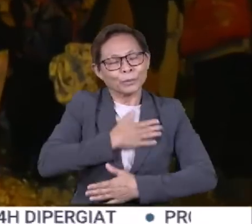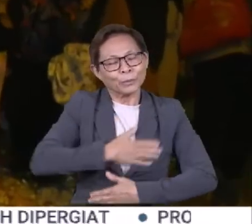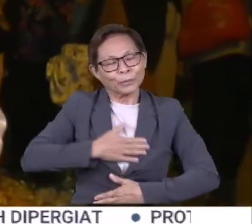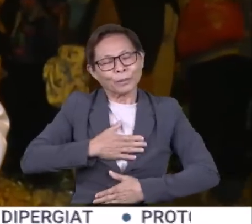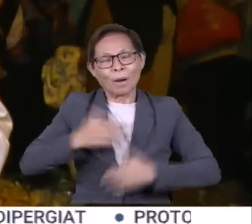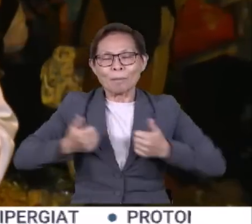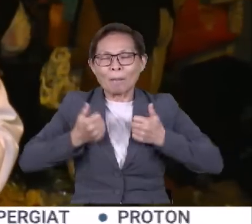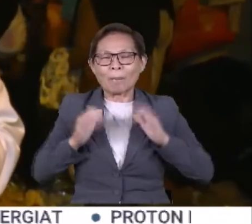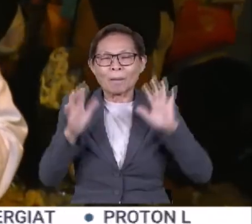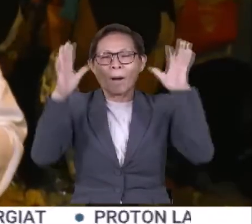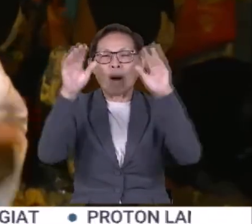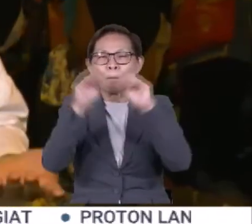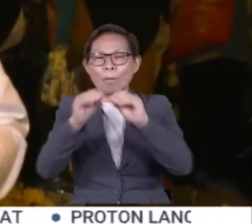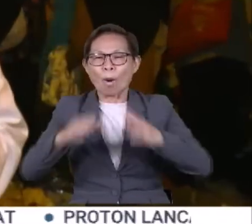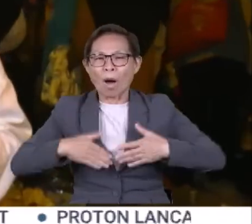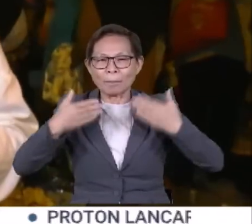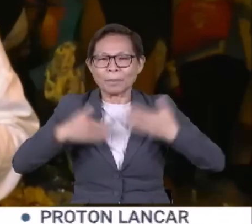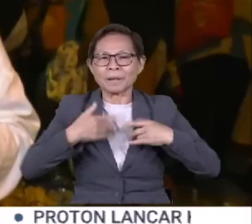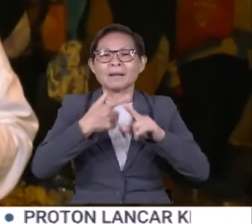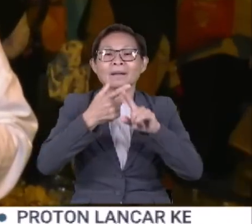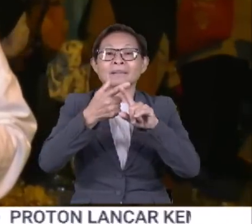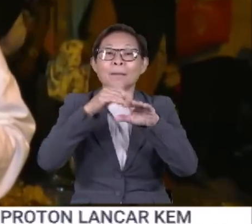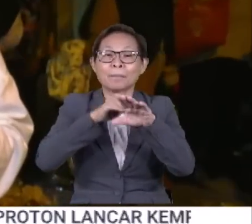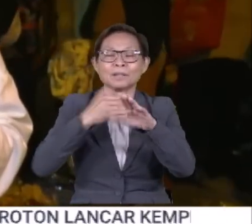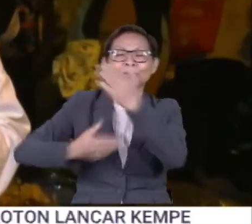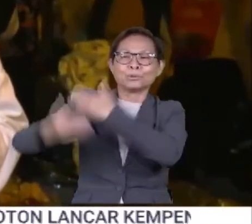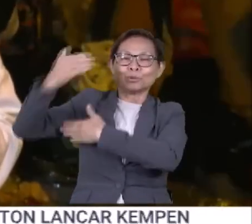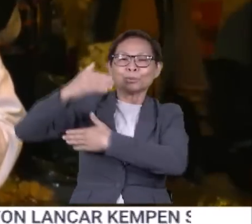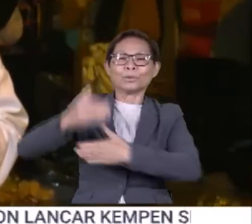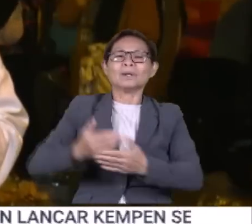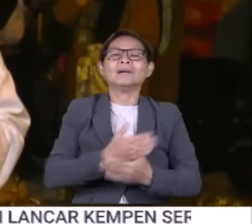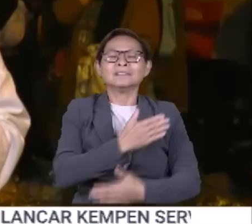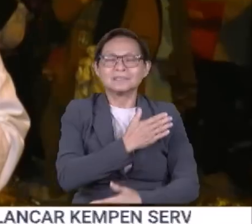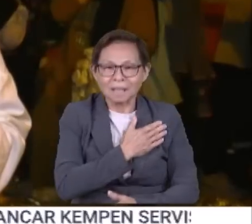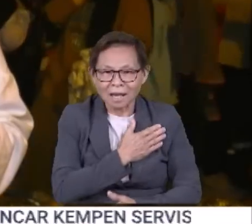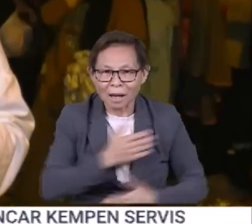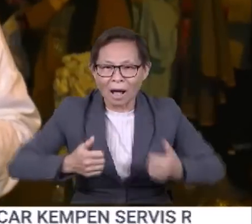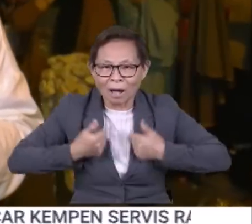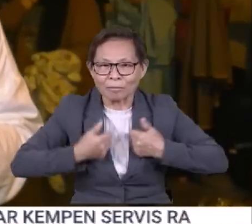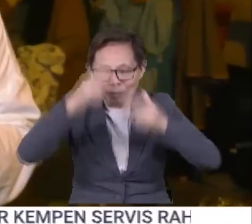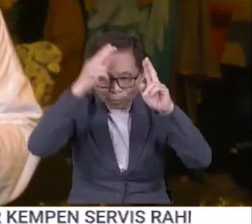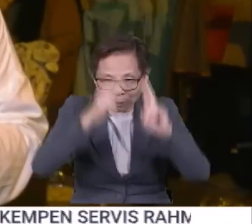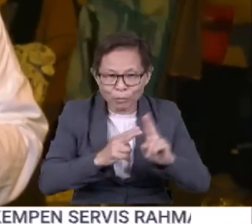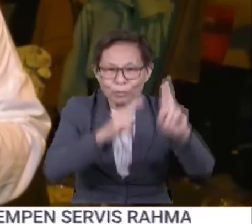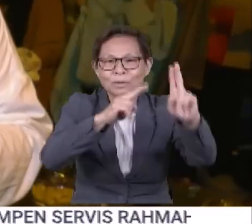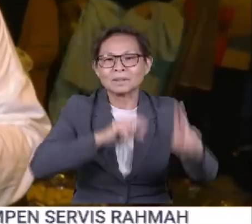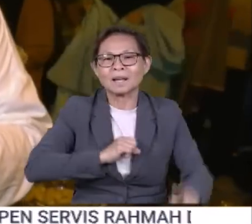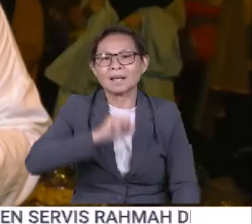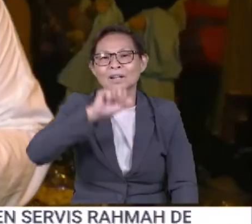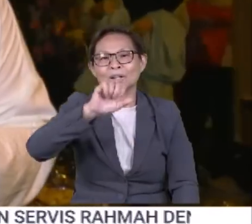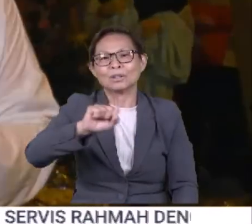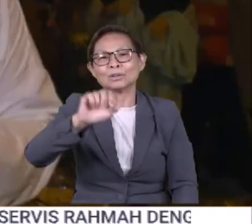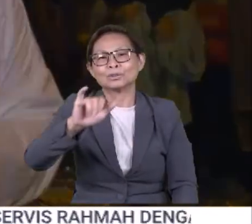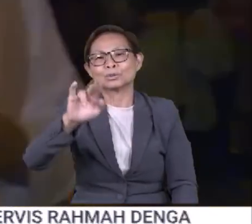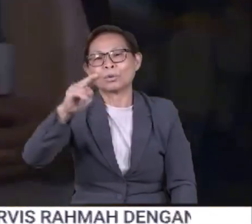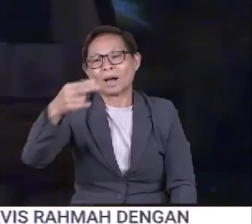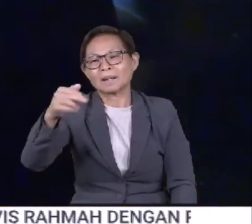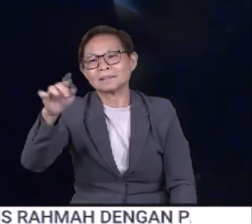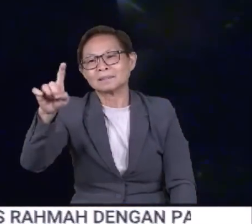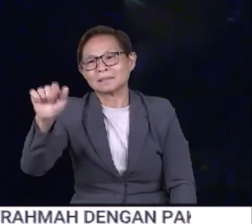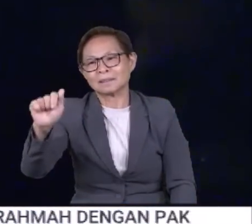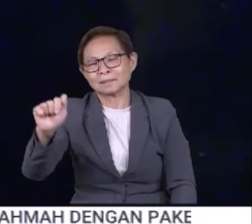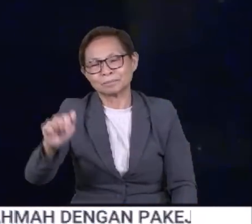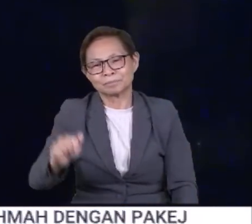Raya dengan lebih bahagia daripada sebelumnya. Salam Aidilfitri Mulia, saya Syahda Hashim, Laporan JAKIM untuk RTM.